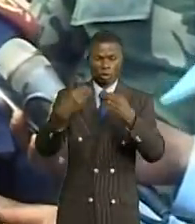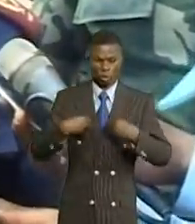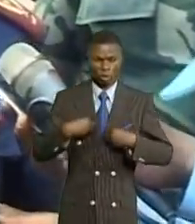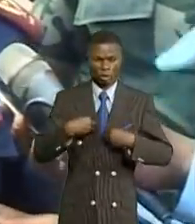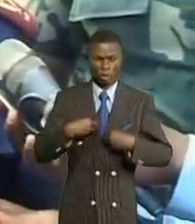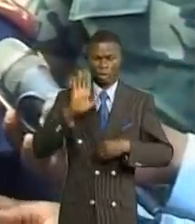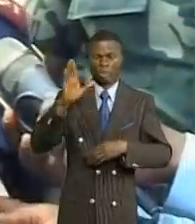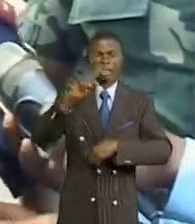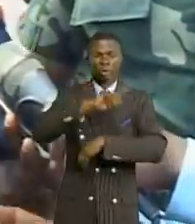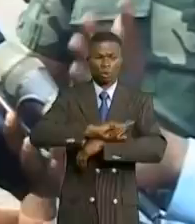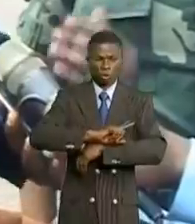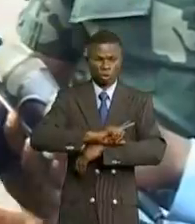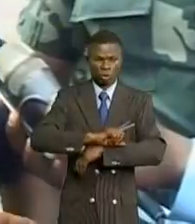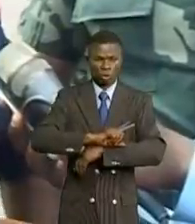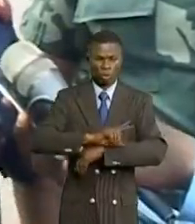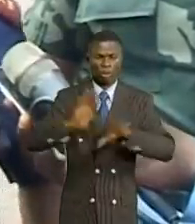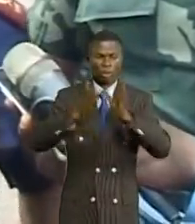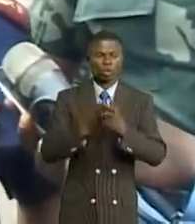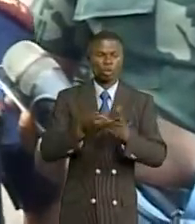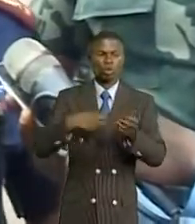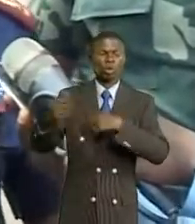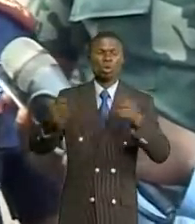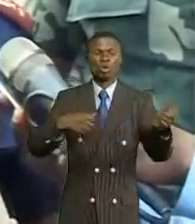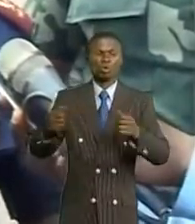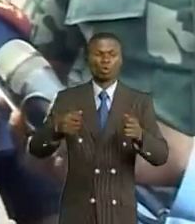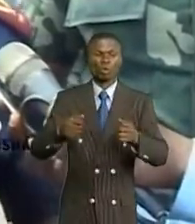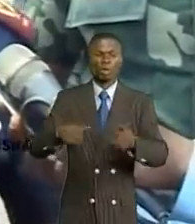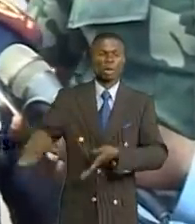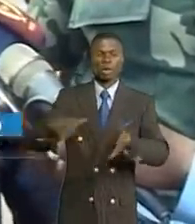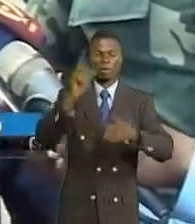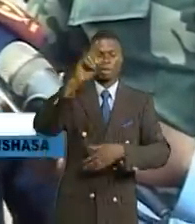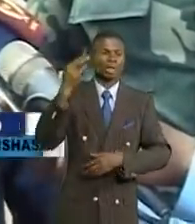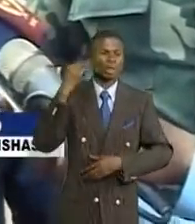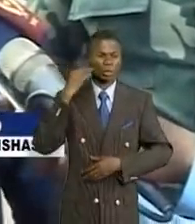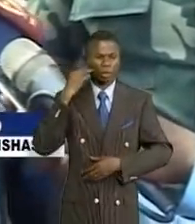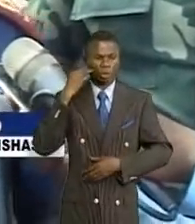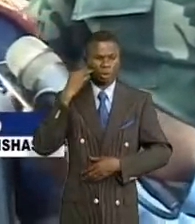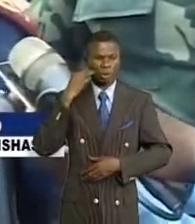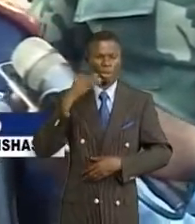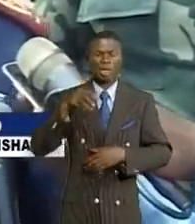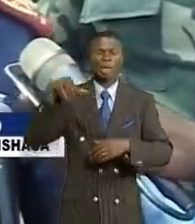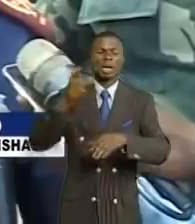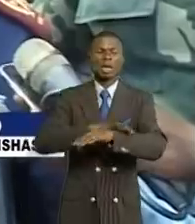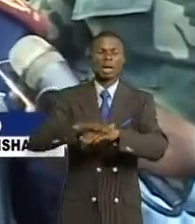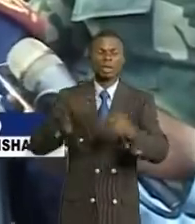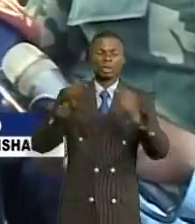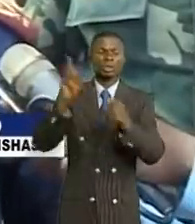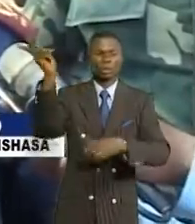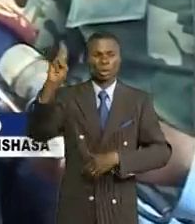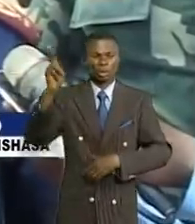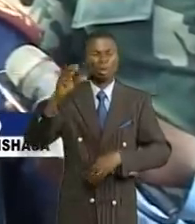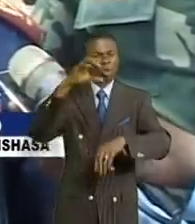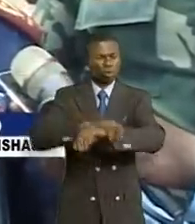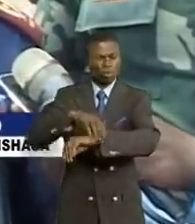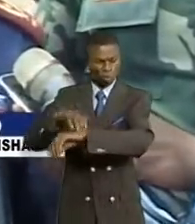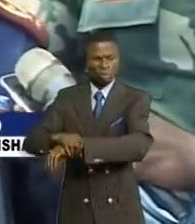cinq jours à tous les vendeurs ambulants qui trimballe se déroulera du 30 juin a pas de lag à 124 un bon on va aller traquer